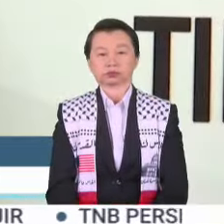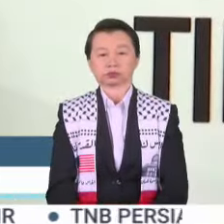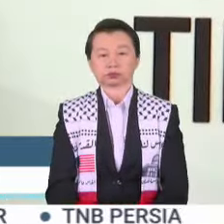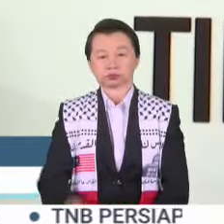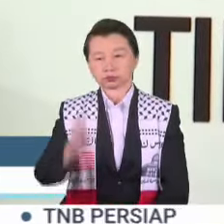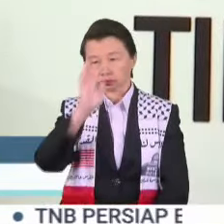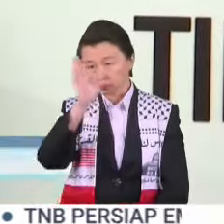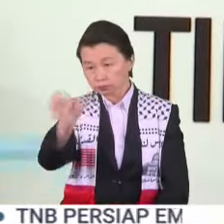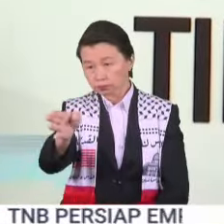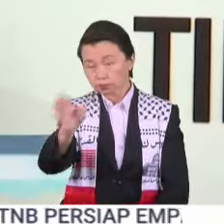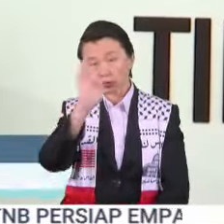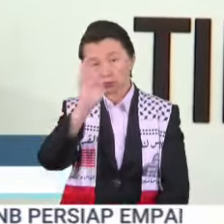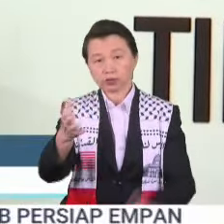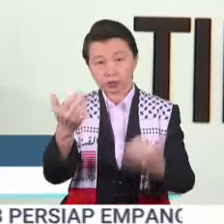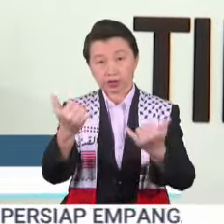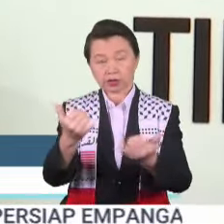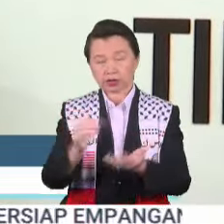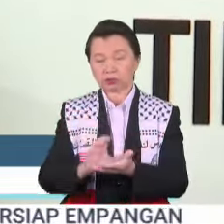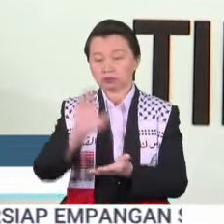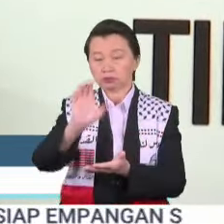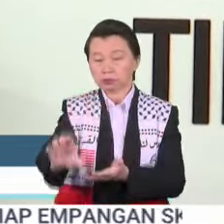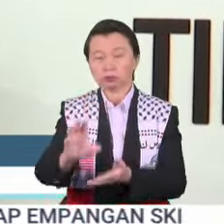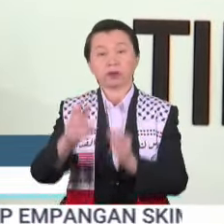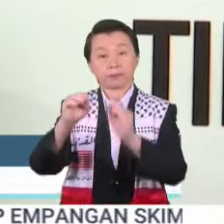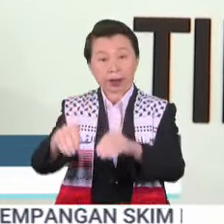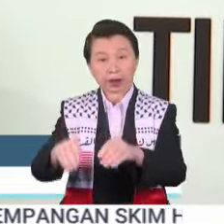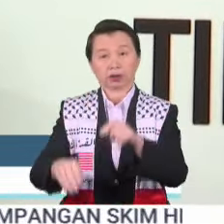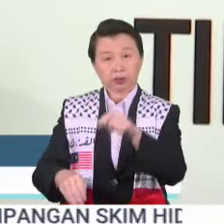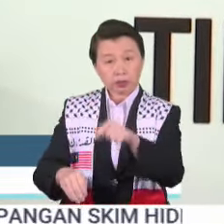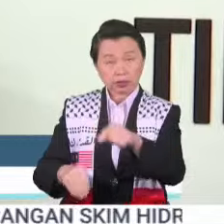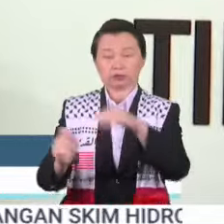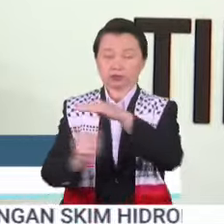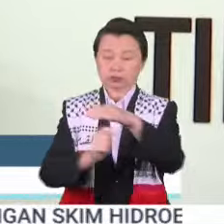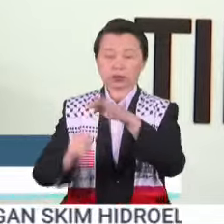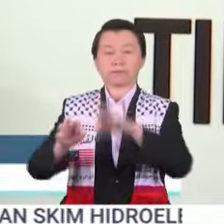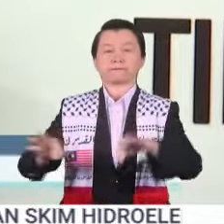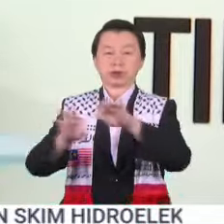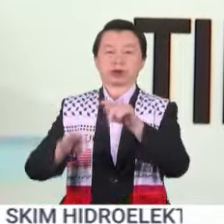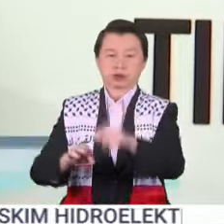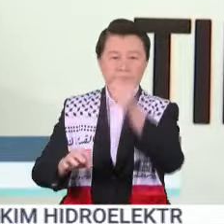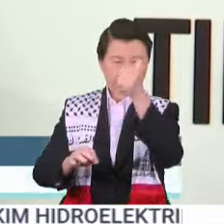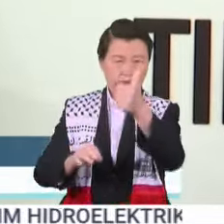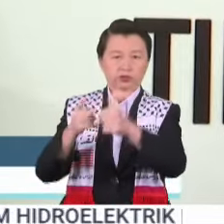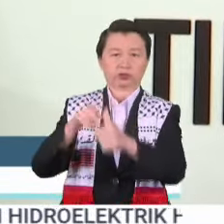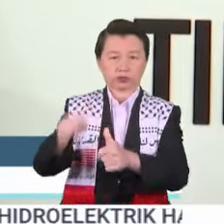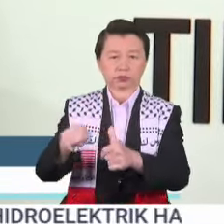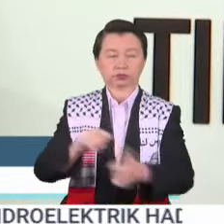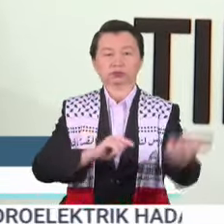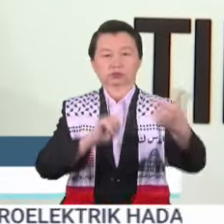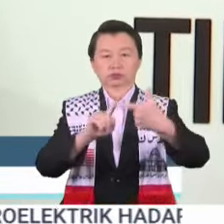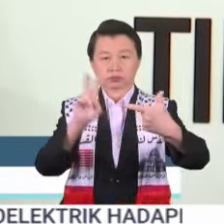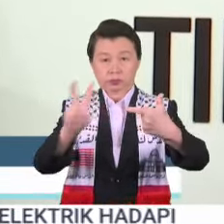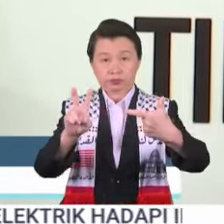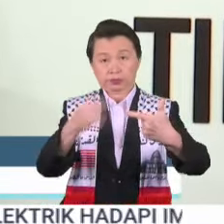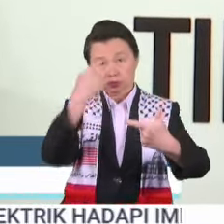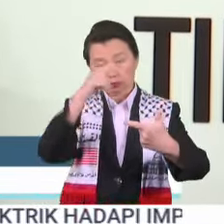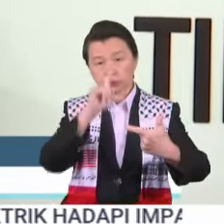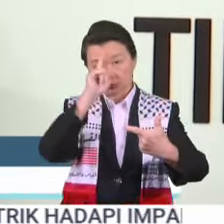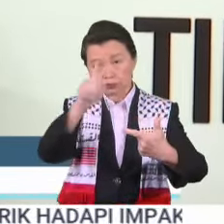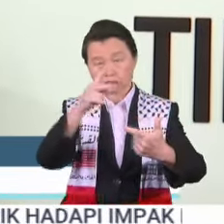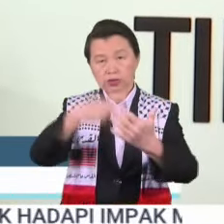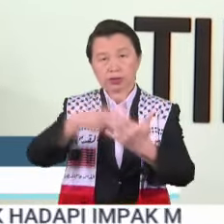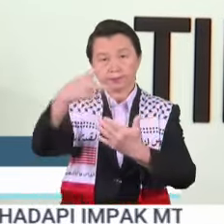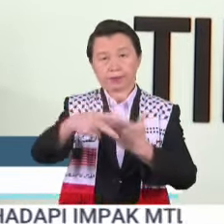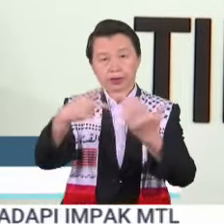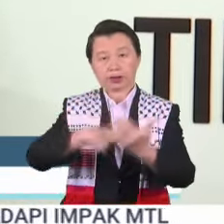Fokus kami sekarang adalah pelaburan. Yang tu adalah teras utama fokus. Yang kedua adalah memastikan